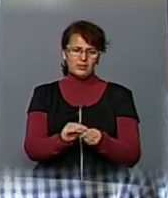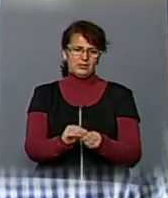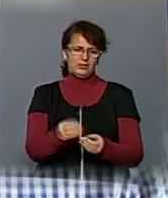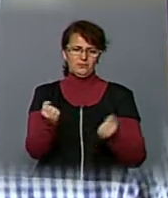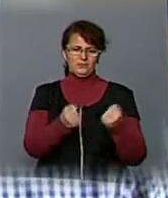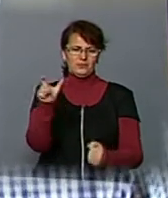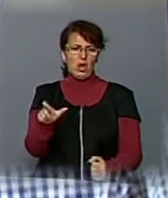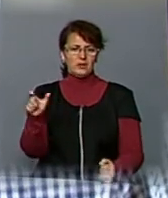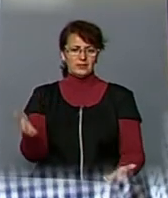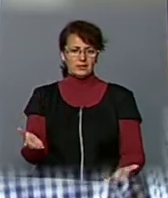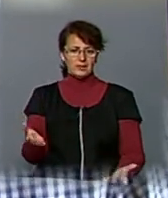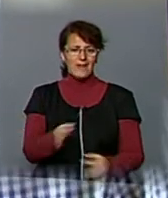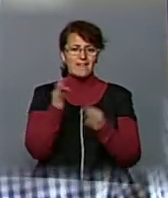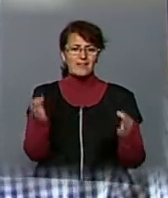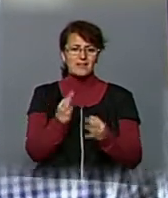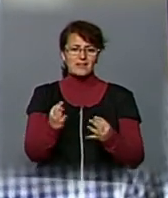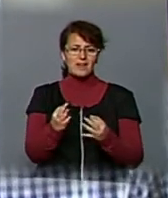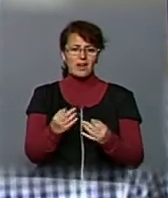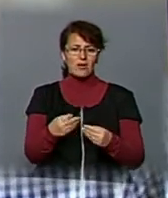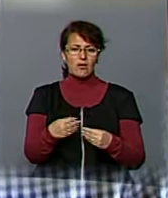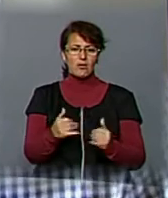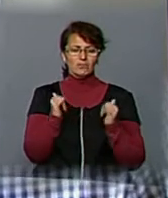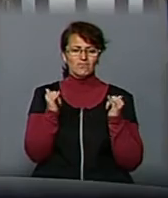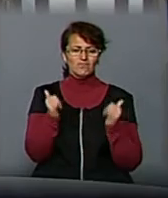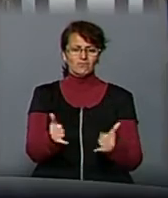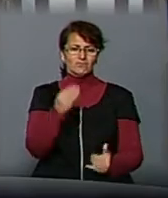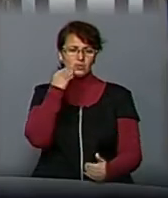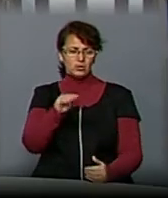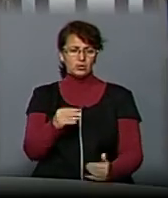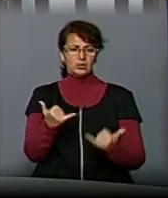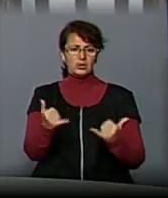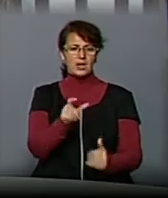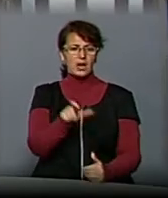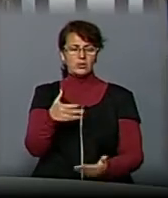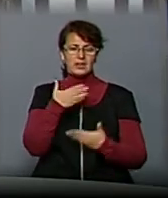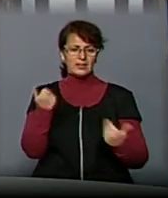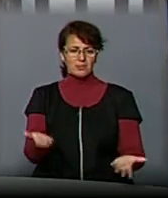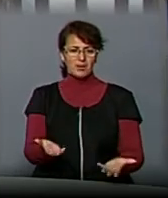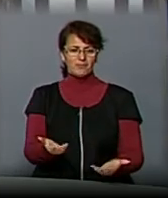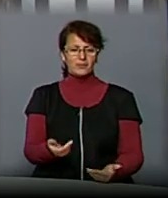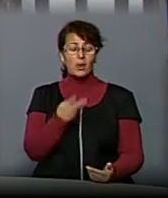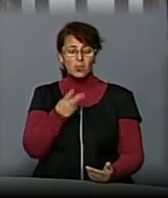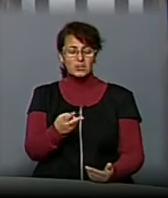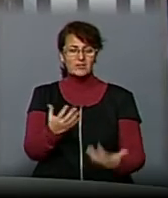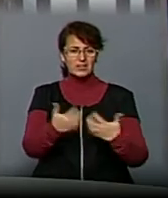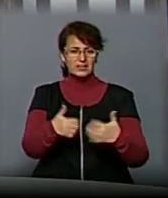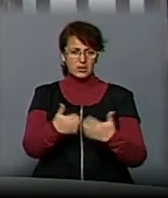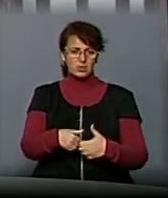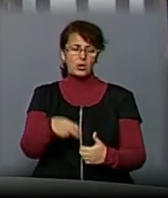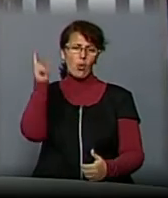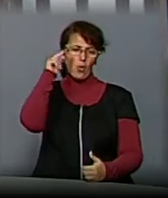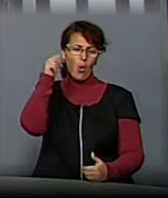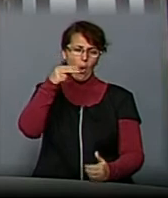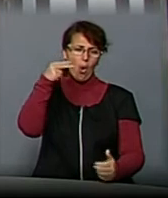самі водії. Ніякого блага для громади ми не бачимо. Перевізники дійсно подали свої розрахунки. І вони є опрацьовані,